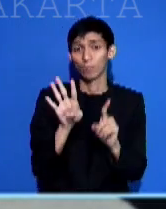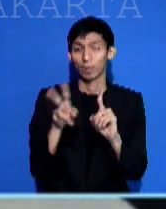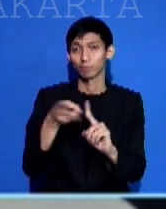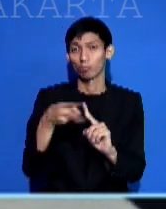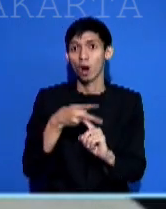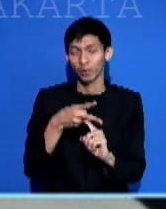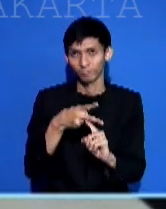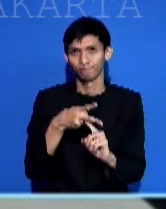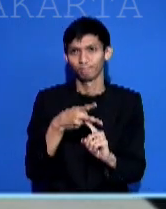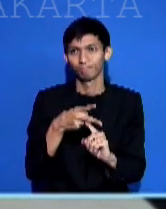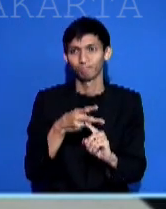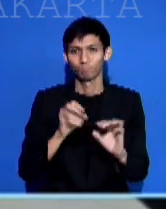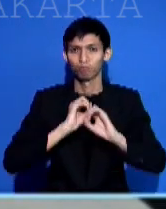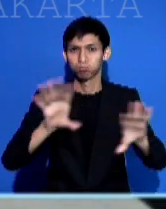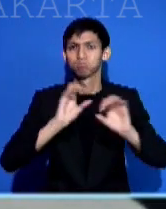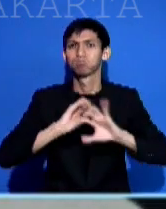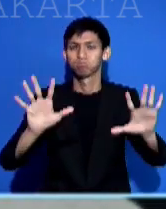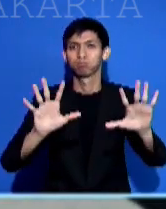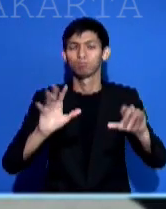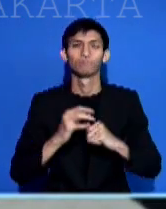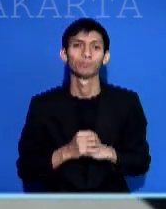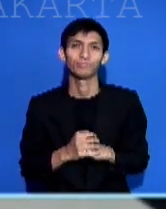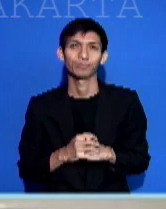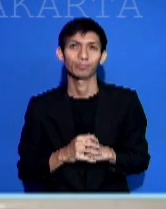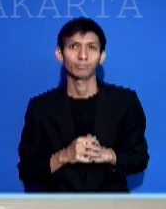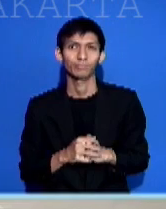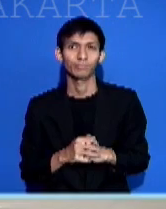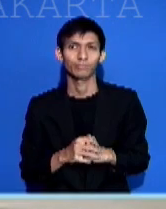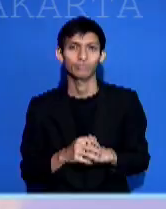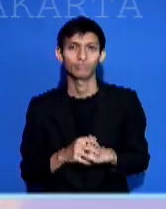kepolisian aktif. Demikian Paulus Yesaya Jati, TVRI Yogyakarta melaporkan.